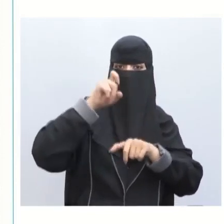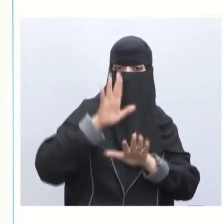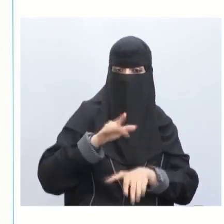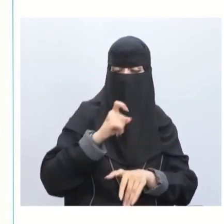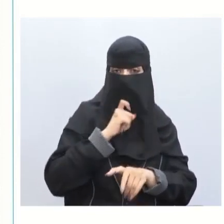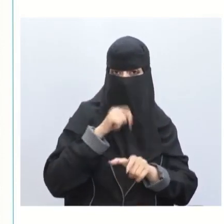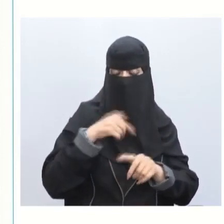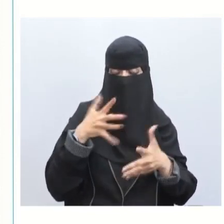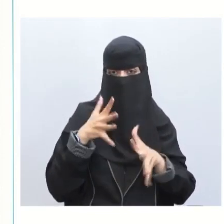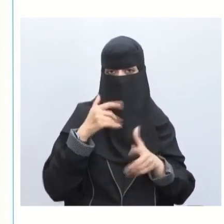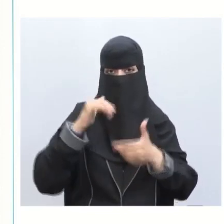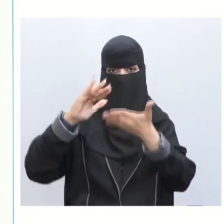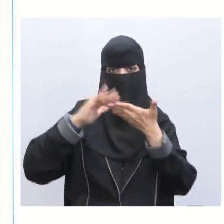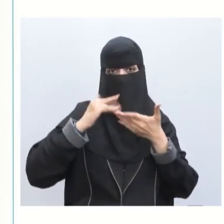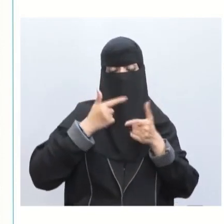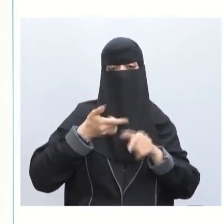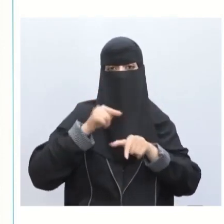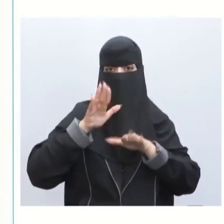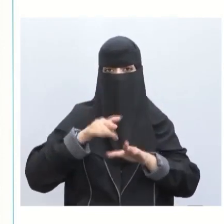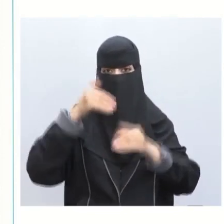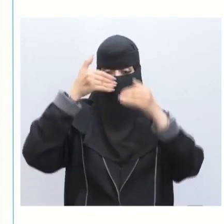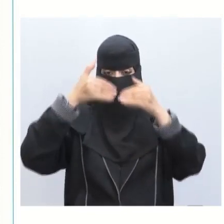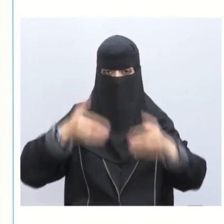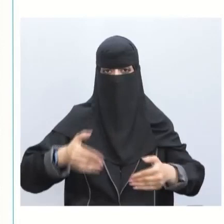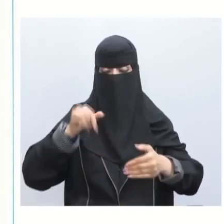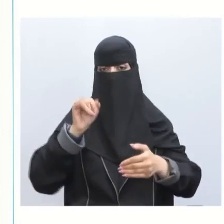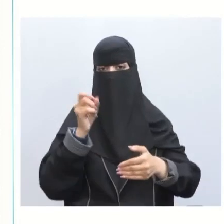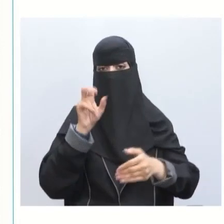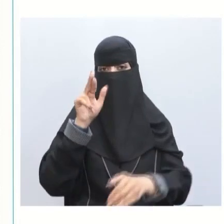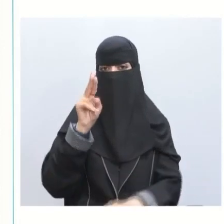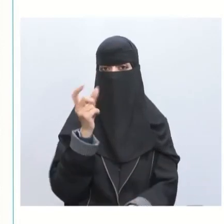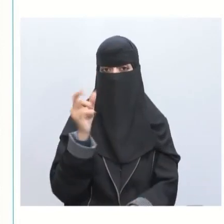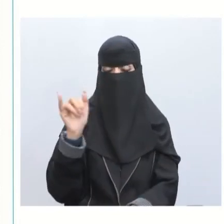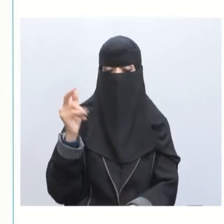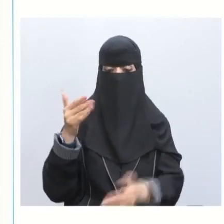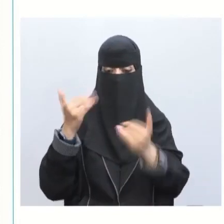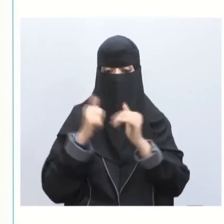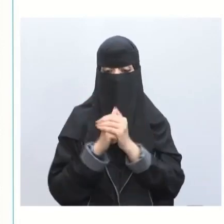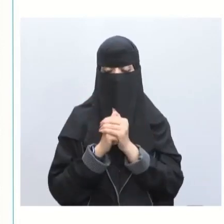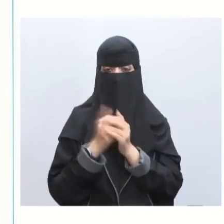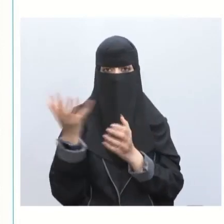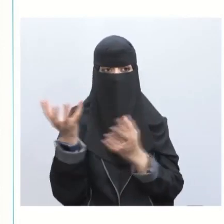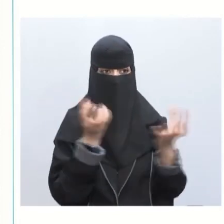والخوف يساعد في الحد من التن نمر